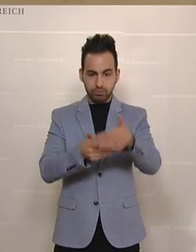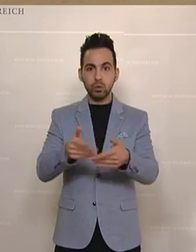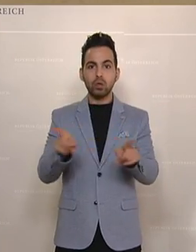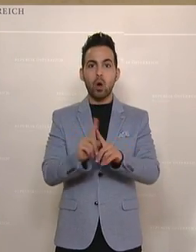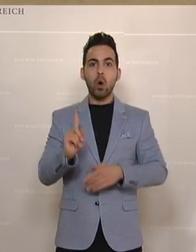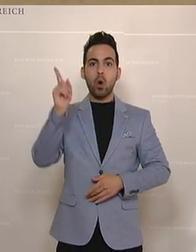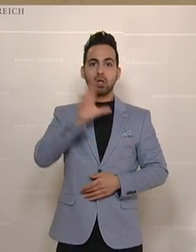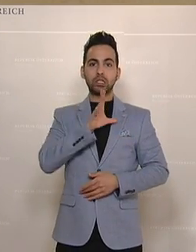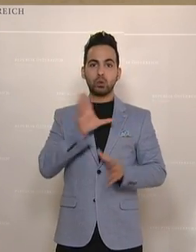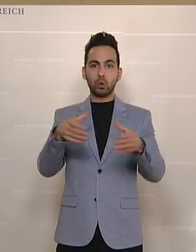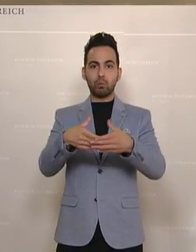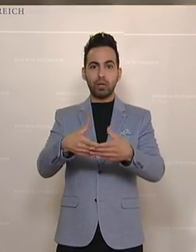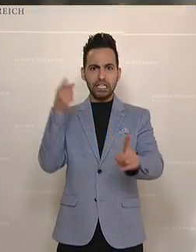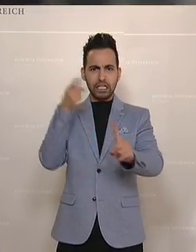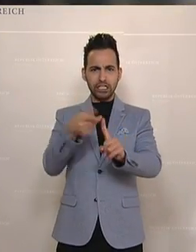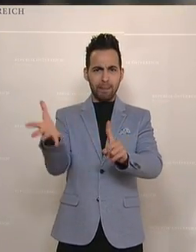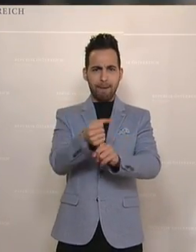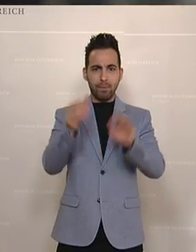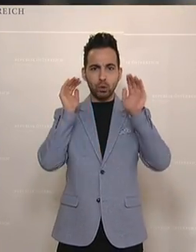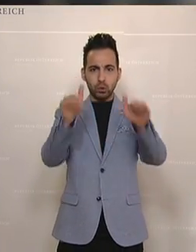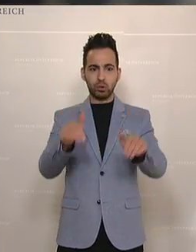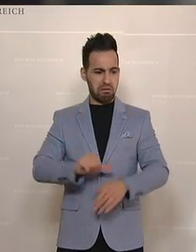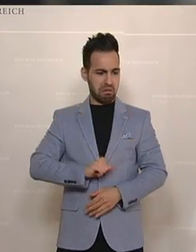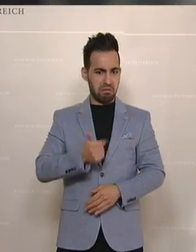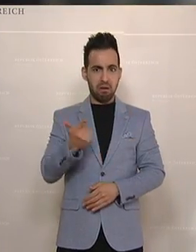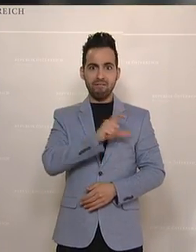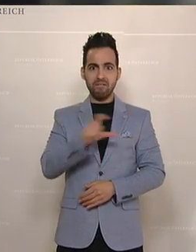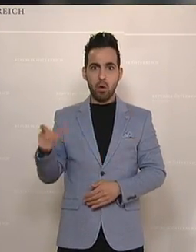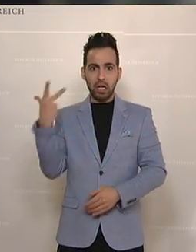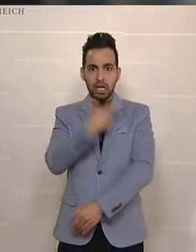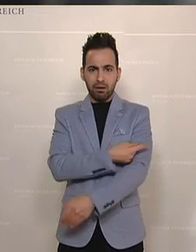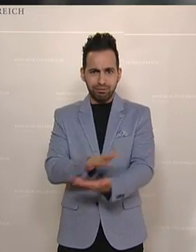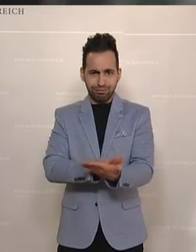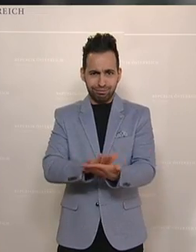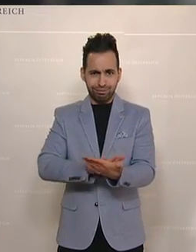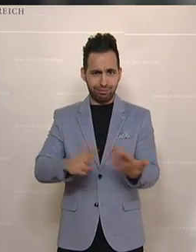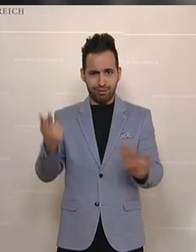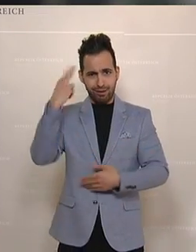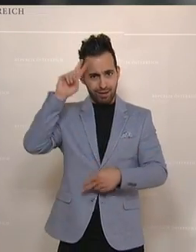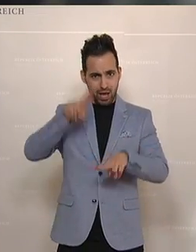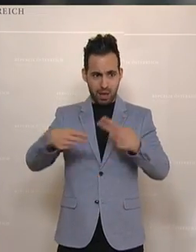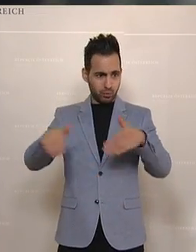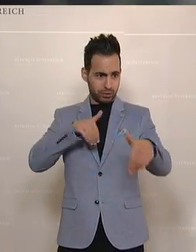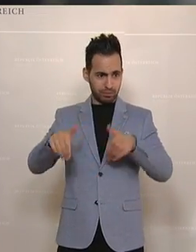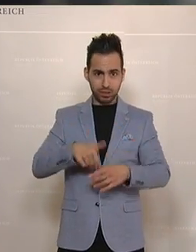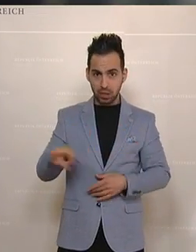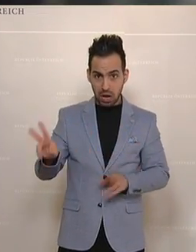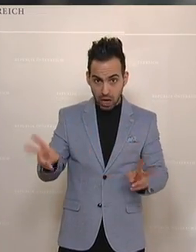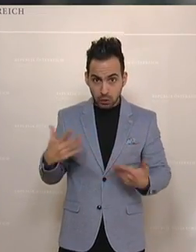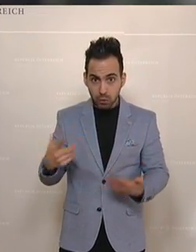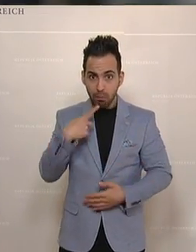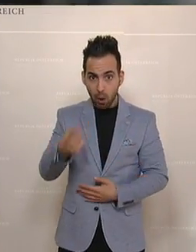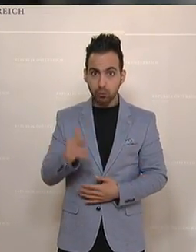Schutz der Hochrisikogruppe hat in den ersten Wochen des Impfgeschehens in Österreich definitiv nicht die Rede sein können, Herr Bundesminister. Ich glaube nicht, dass Sie das behaupten